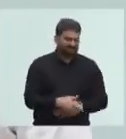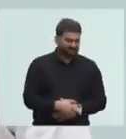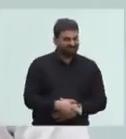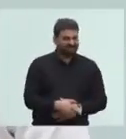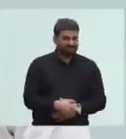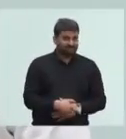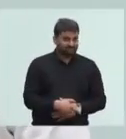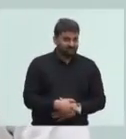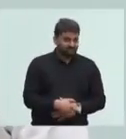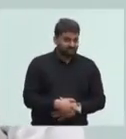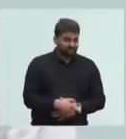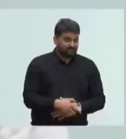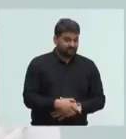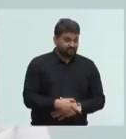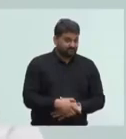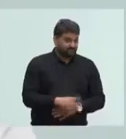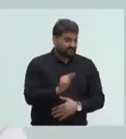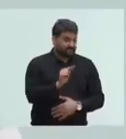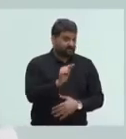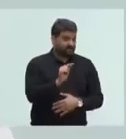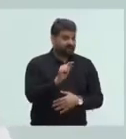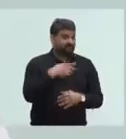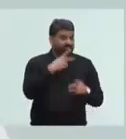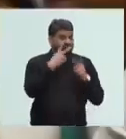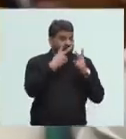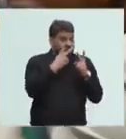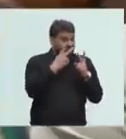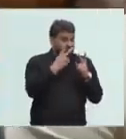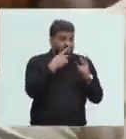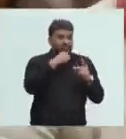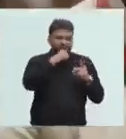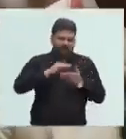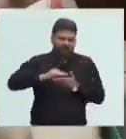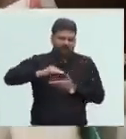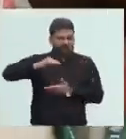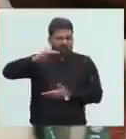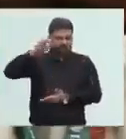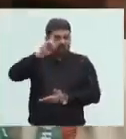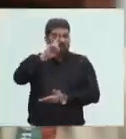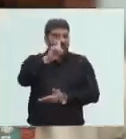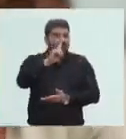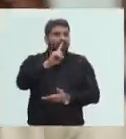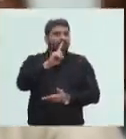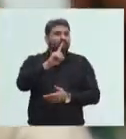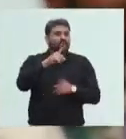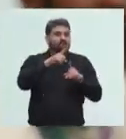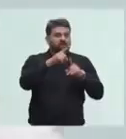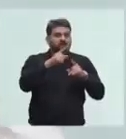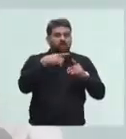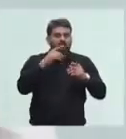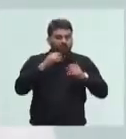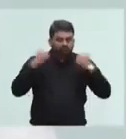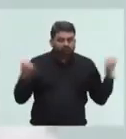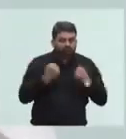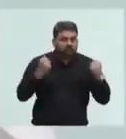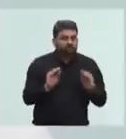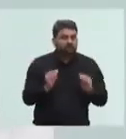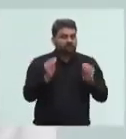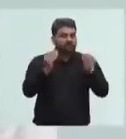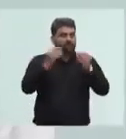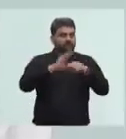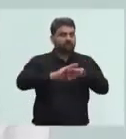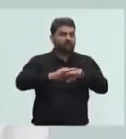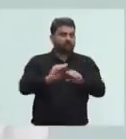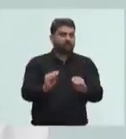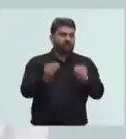है जी। और मैं देख रहा हूं कि उम्र बढ़ती है लेकिन साथ साथ आपका प्रदर्शन भी बहुत